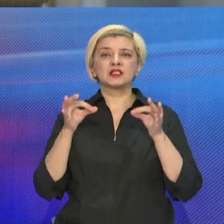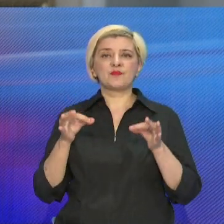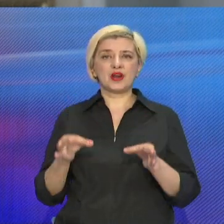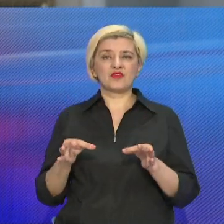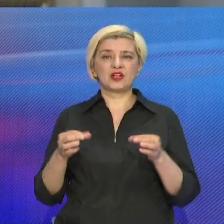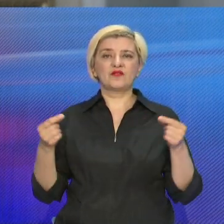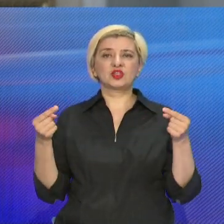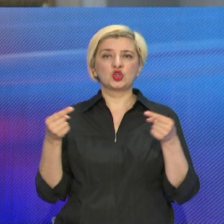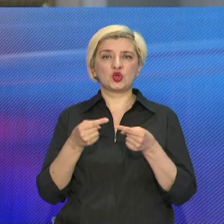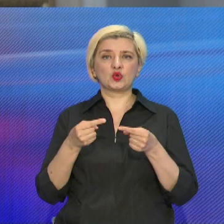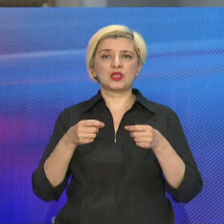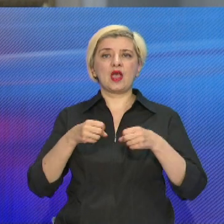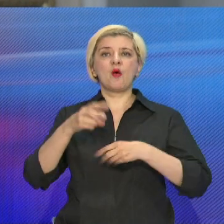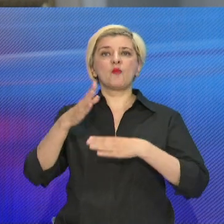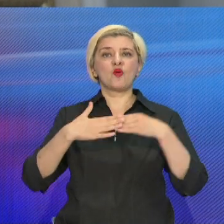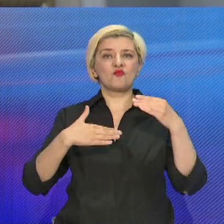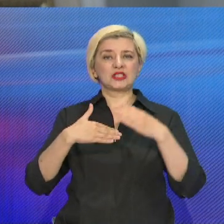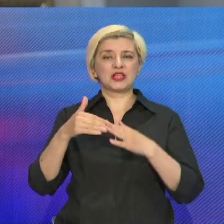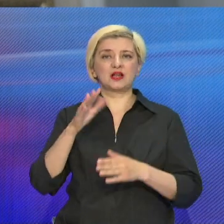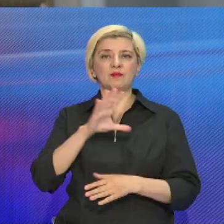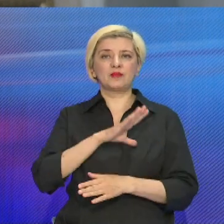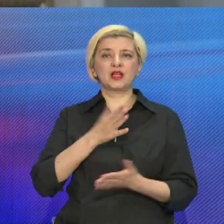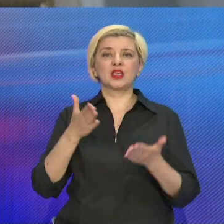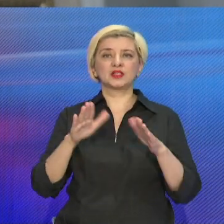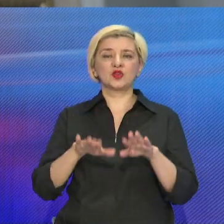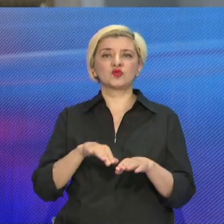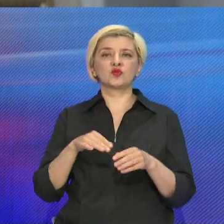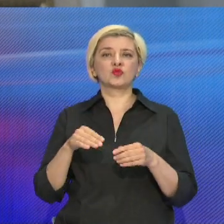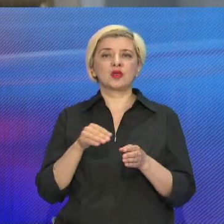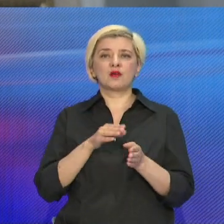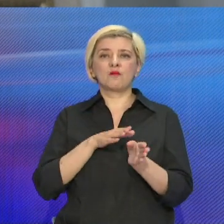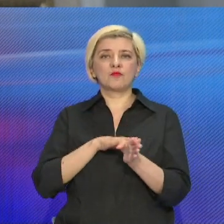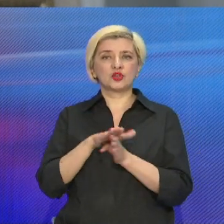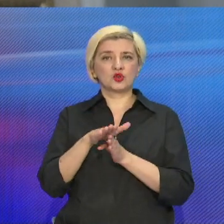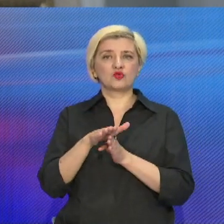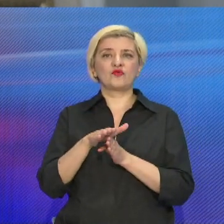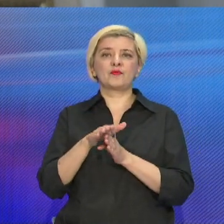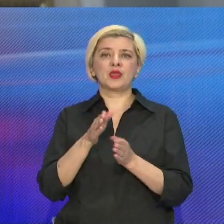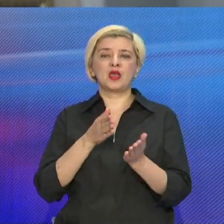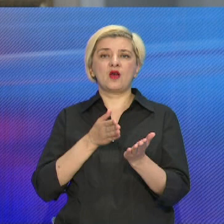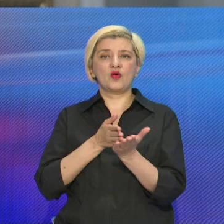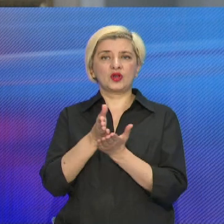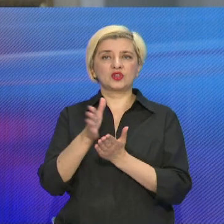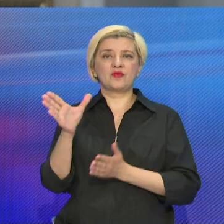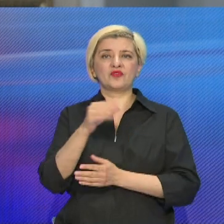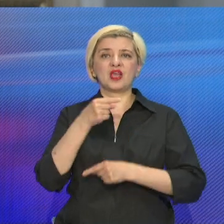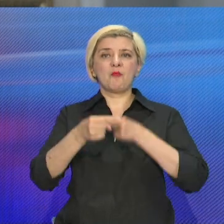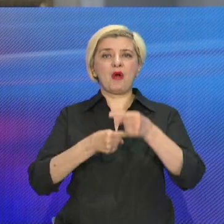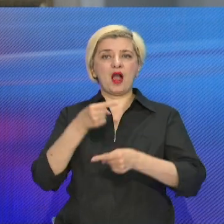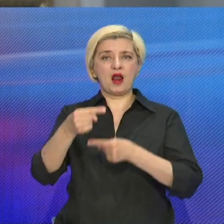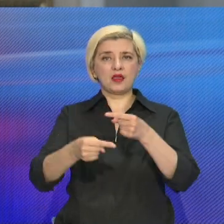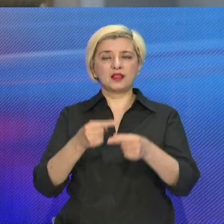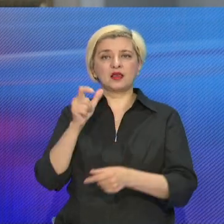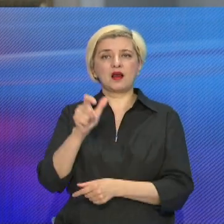Справедливость, четкость и профессионализм были и остаются безусловными ориентирами всех поколений работников прокуратуры. И уверен,